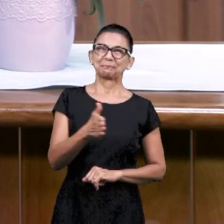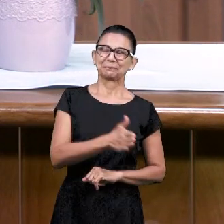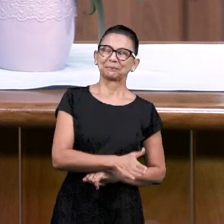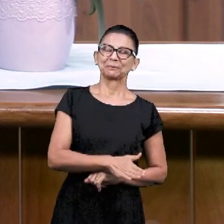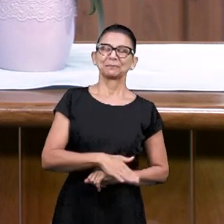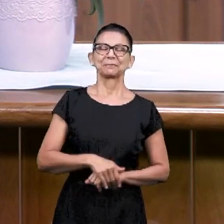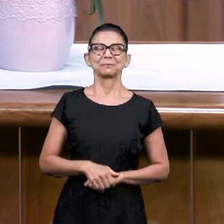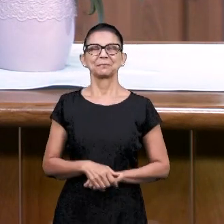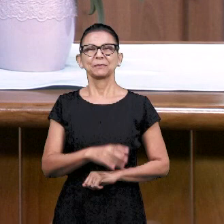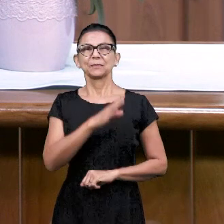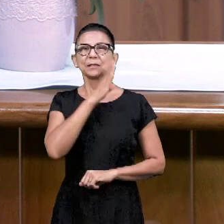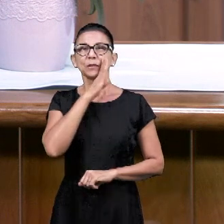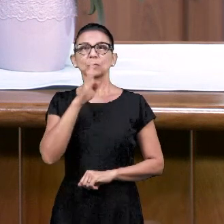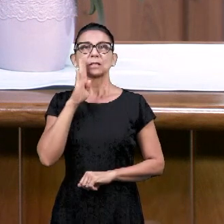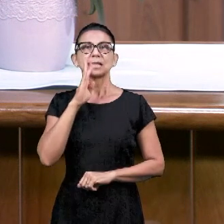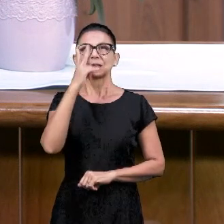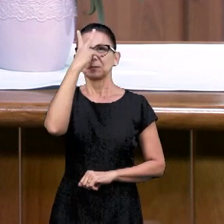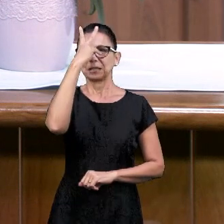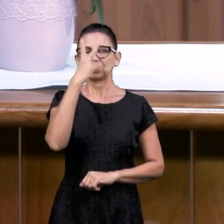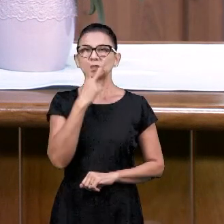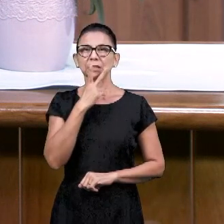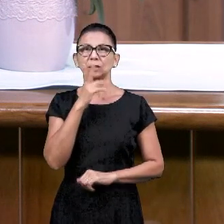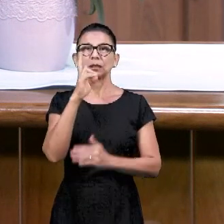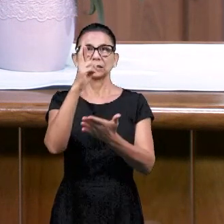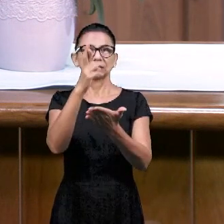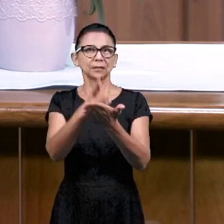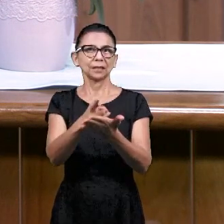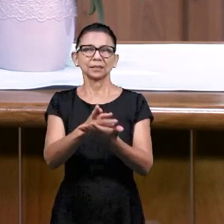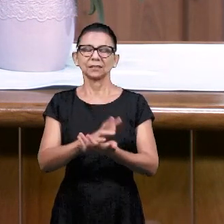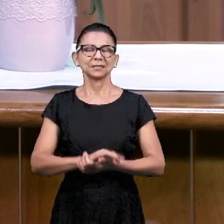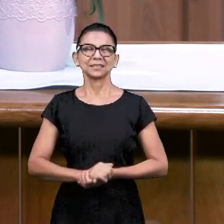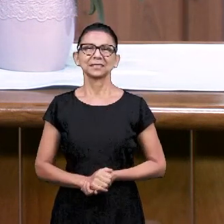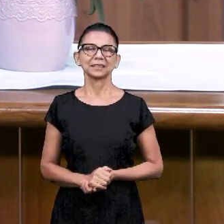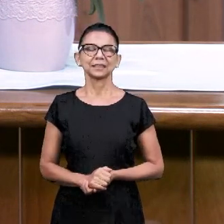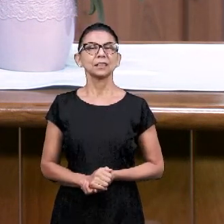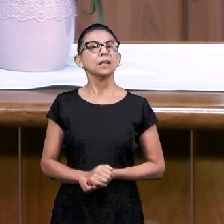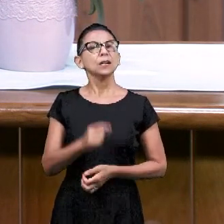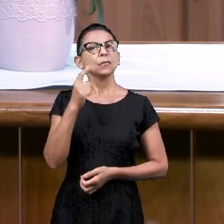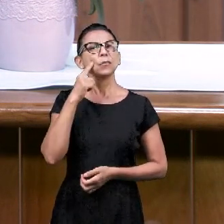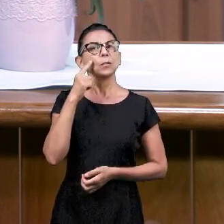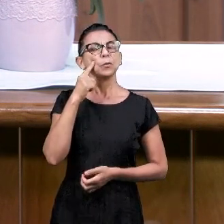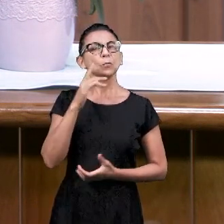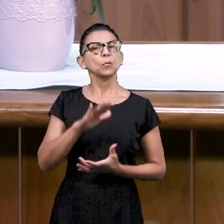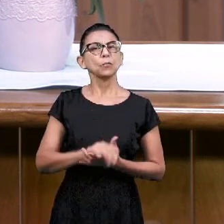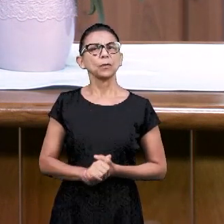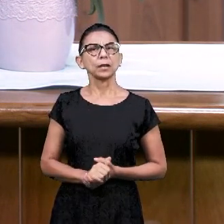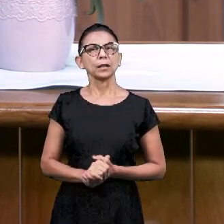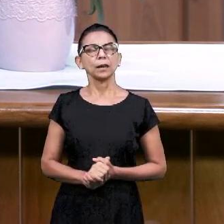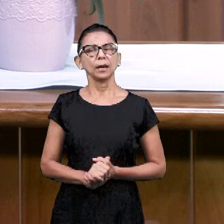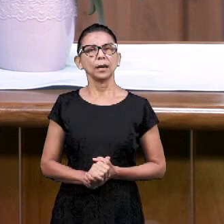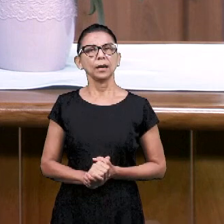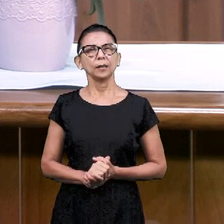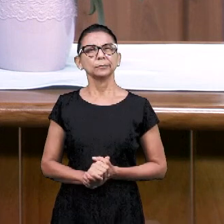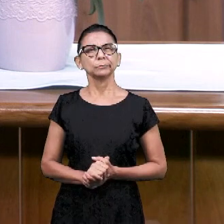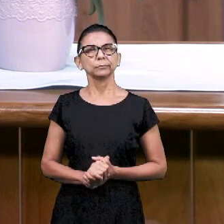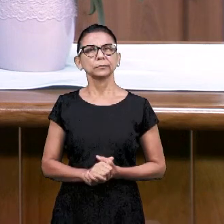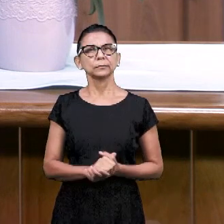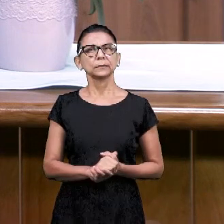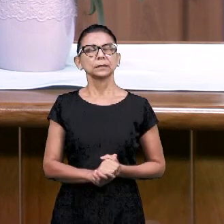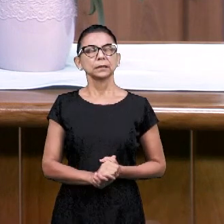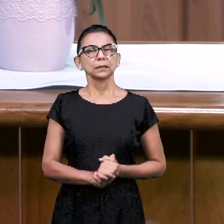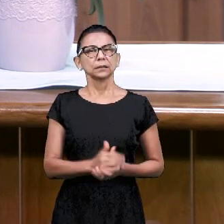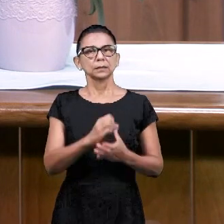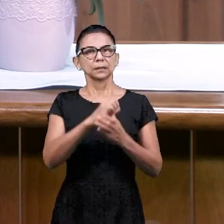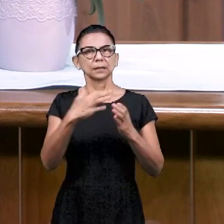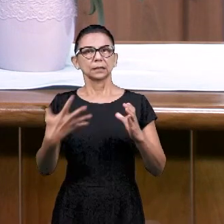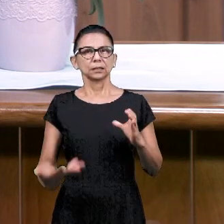commenter, résumer les résultats dans la vie de l'aveugle Bartimée après la guérison en observant l'aspect spirituel